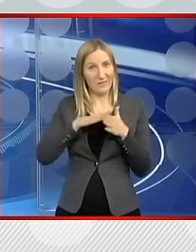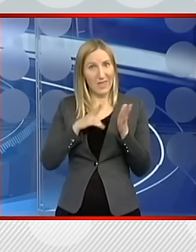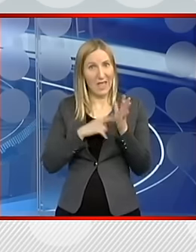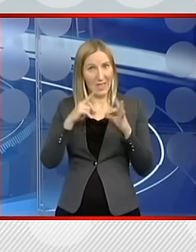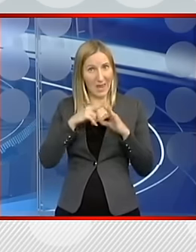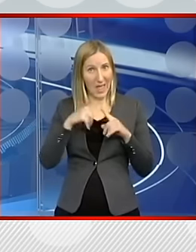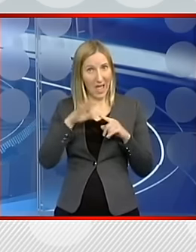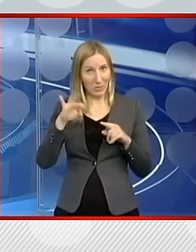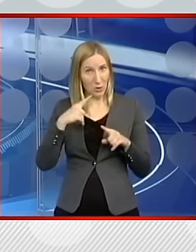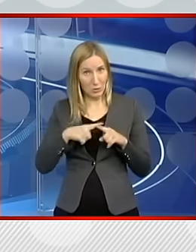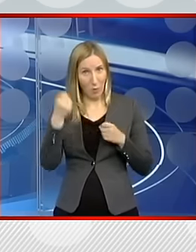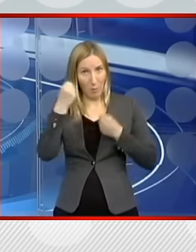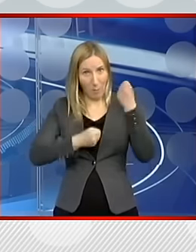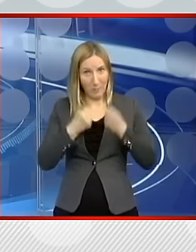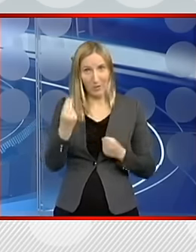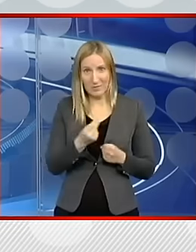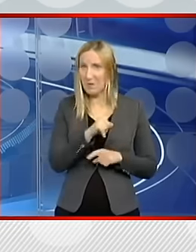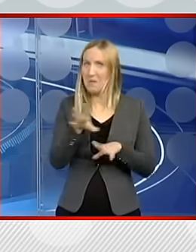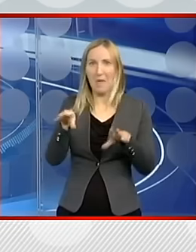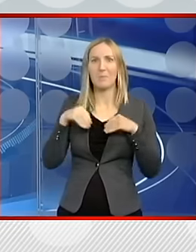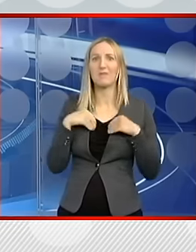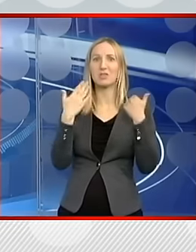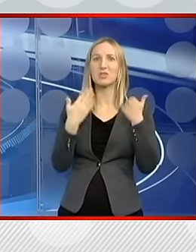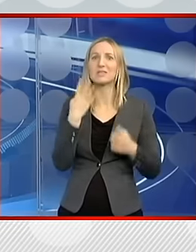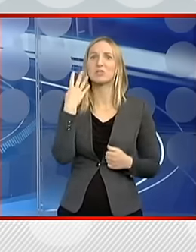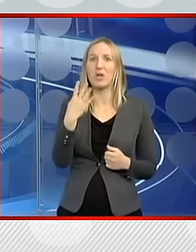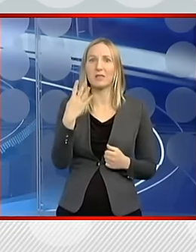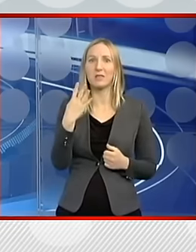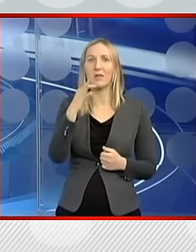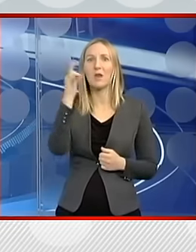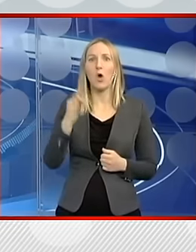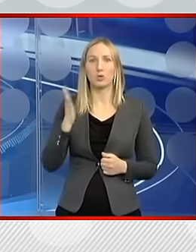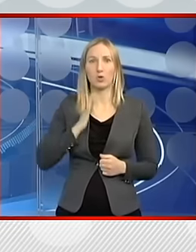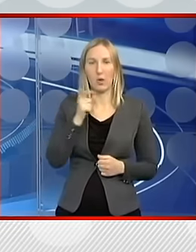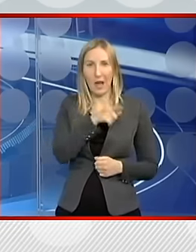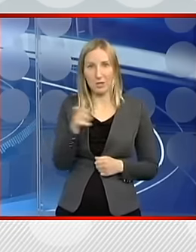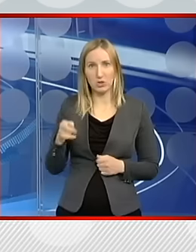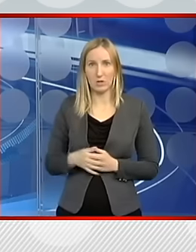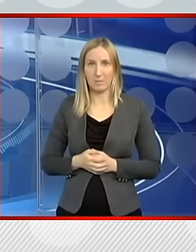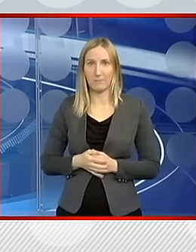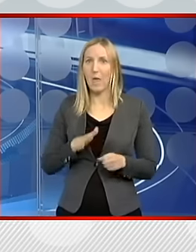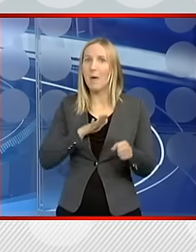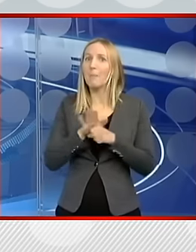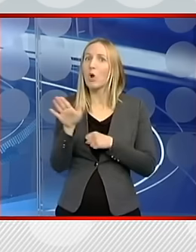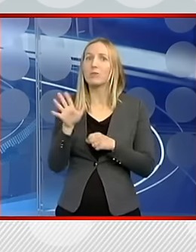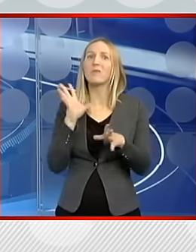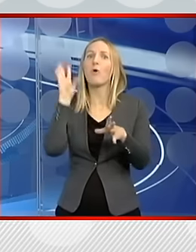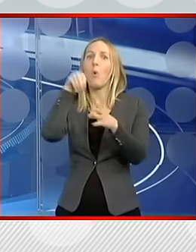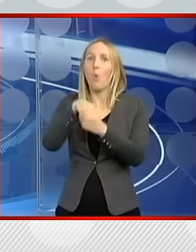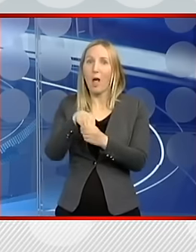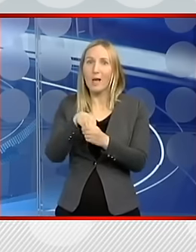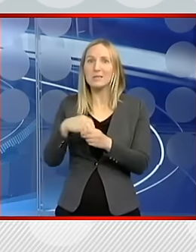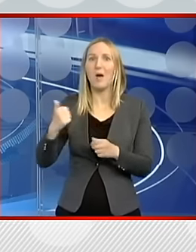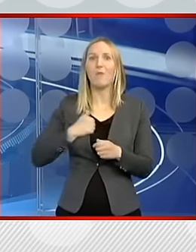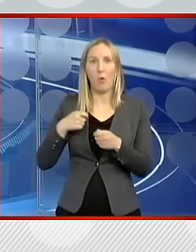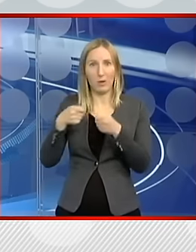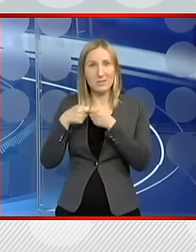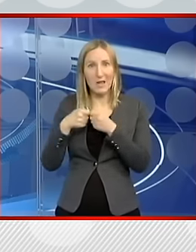Izvinjenje NATO-a zbog bombardovanja Srbije ne prihvata 64% građana. Protiv ulaska u tu vojnu